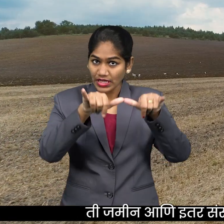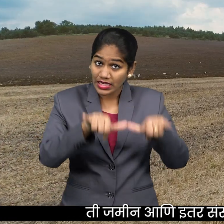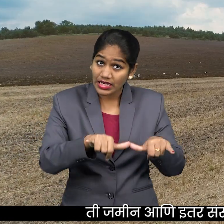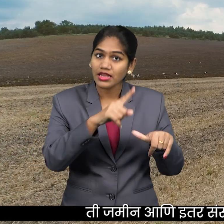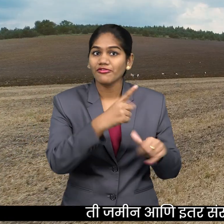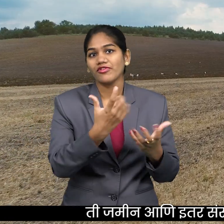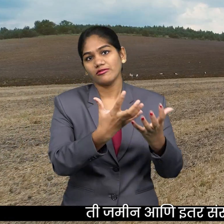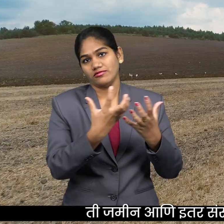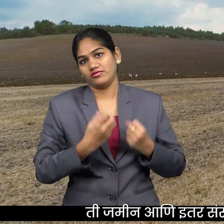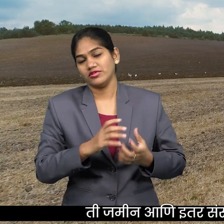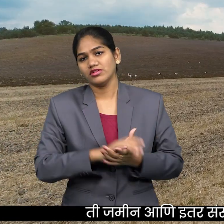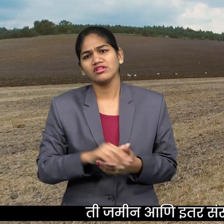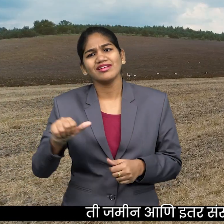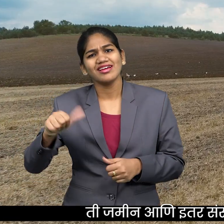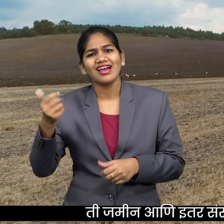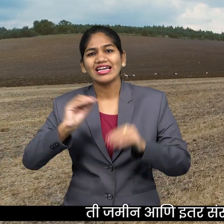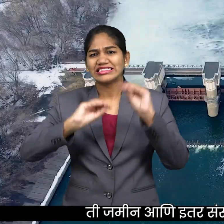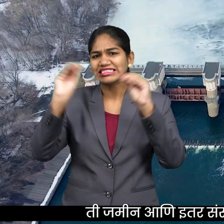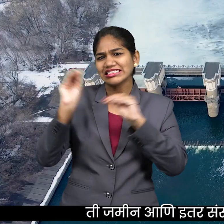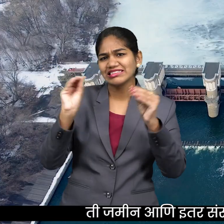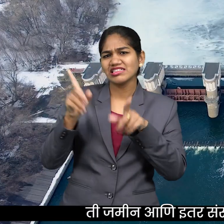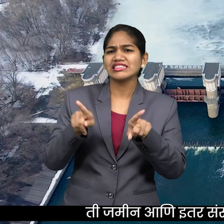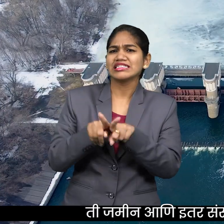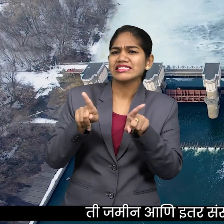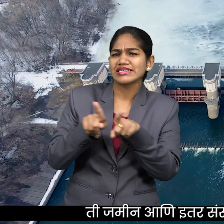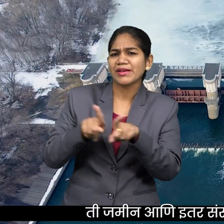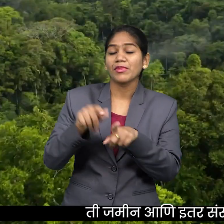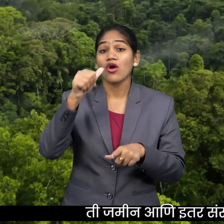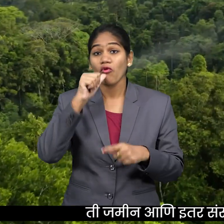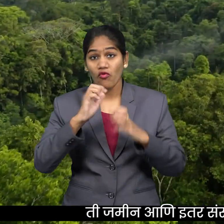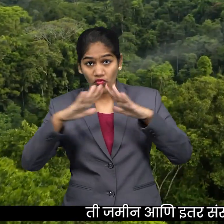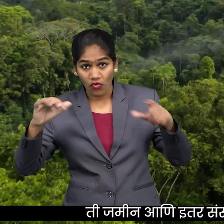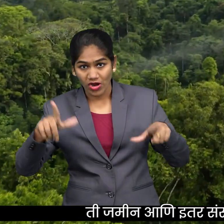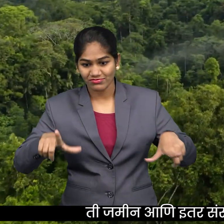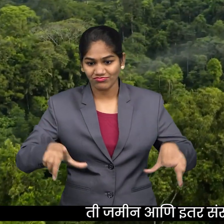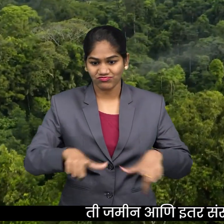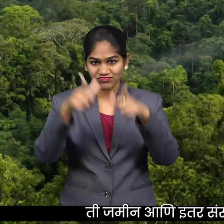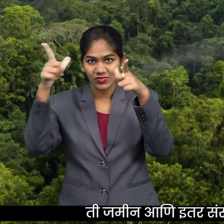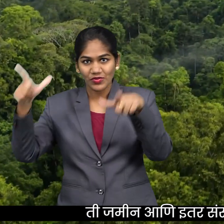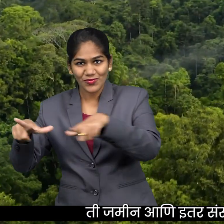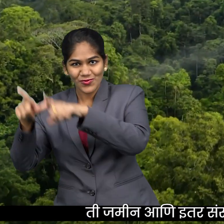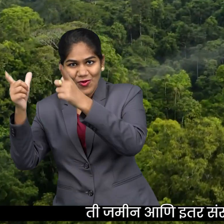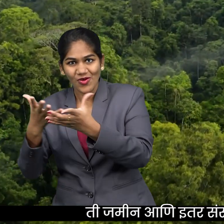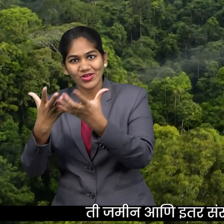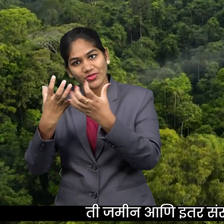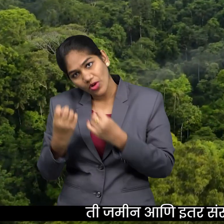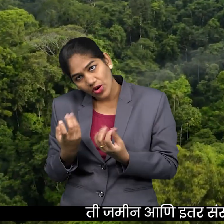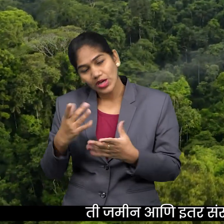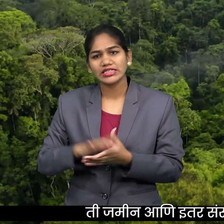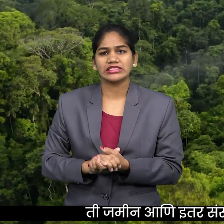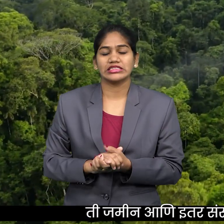ती जमीन आणि इतर संसाधने जसे की पाणी, जंगले, खनिजे इत्यादी.